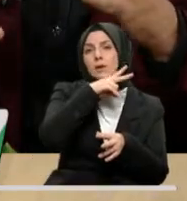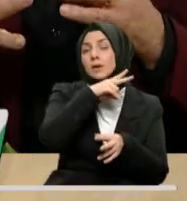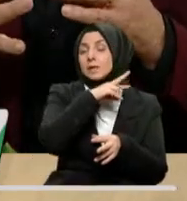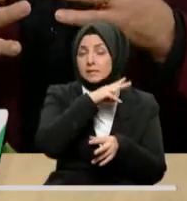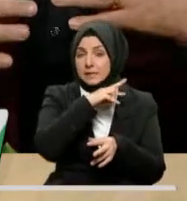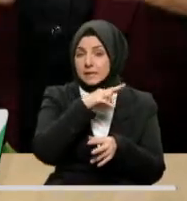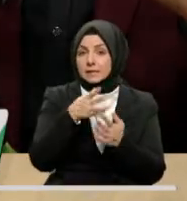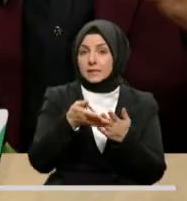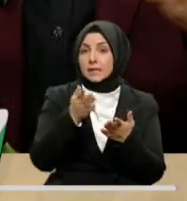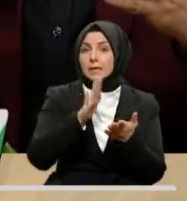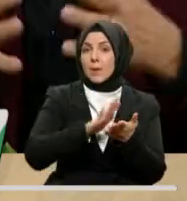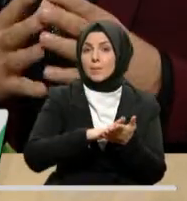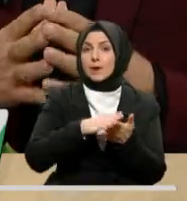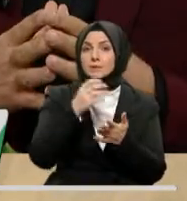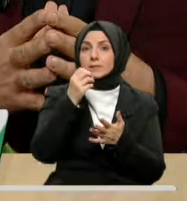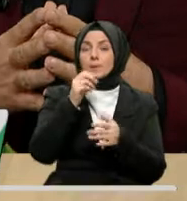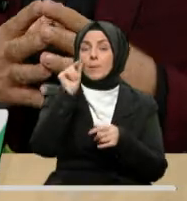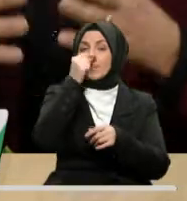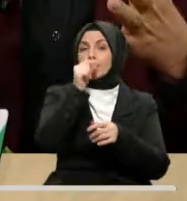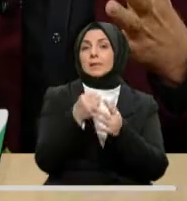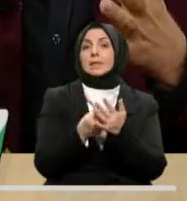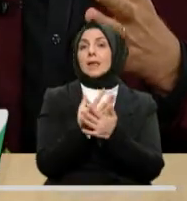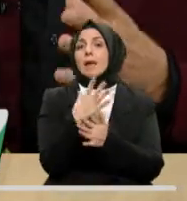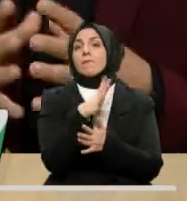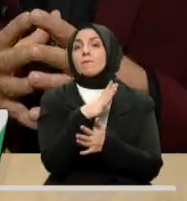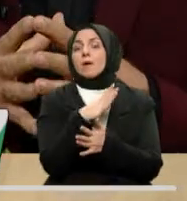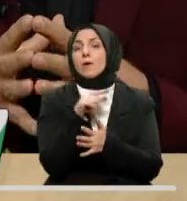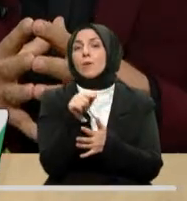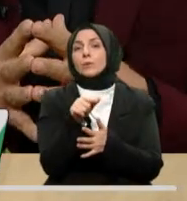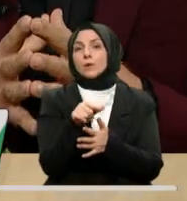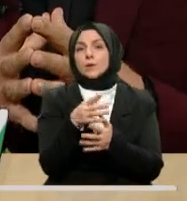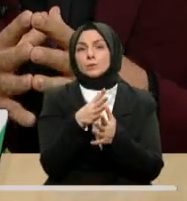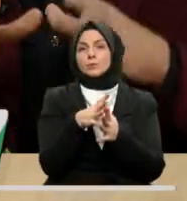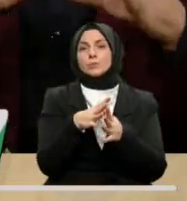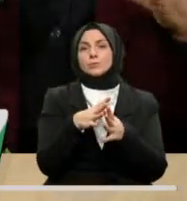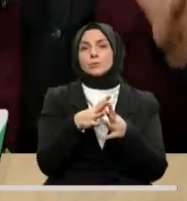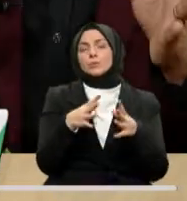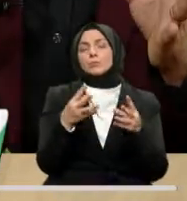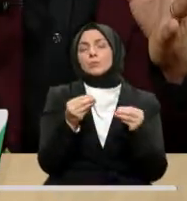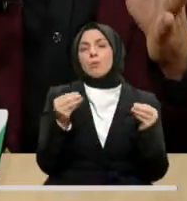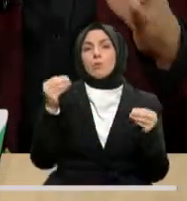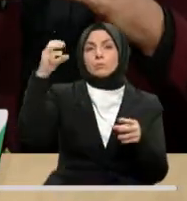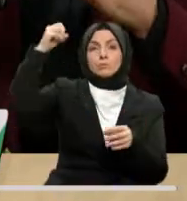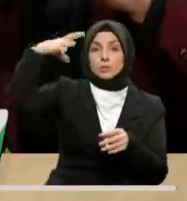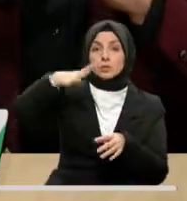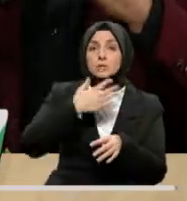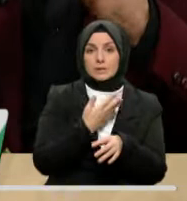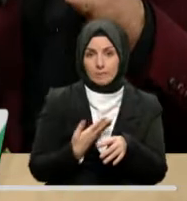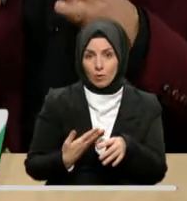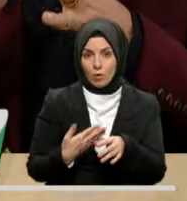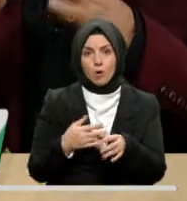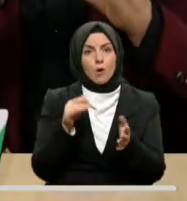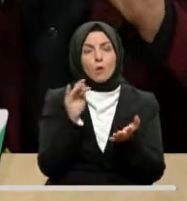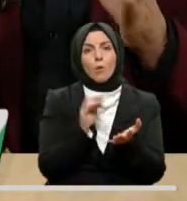alacalı yapraklı bitkiler var Bunlar yüksek ışığı seven bitkiler Benjamin yine aynı şekilde yüksek şey seven bitkiler orta şiddette genelde